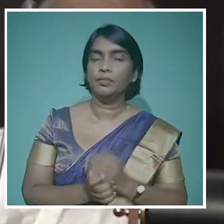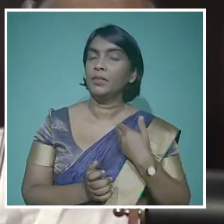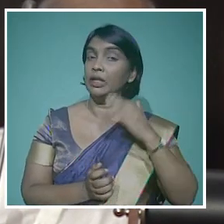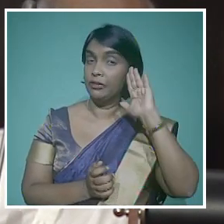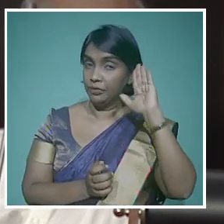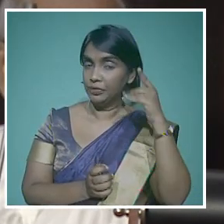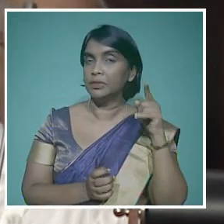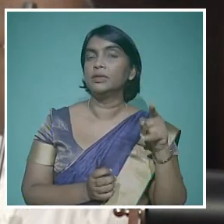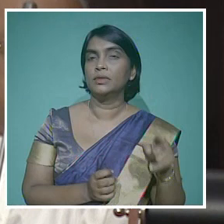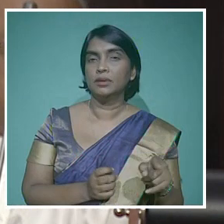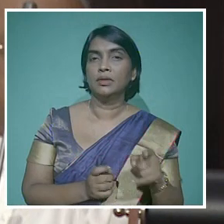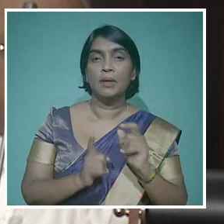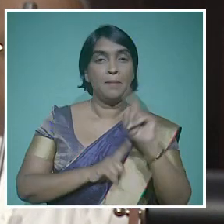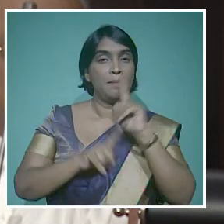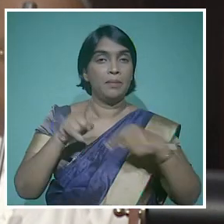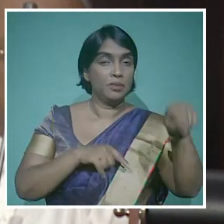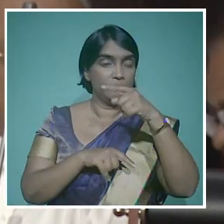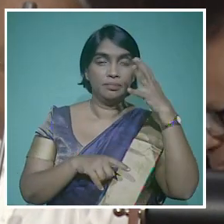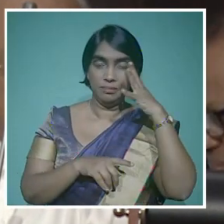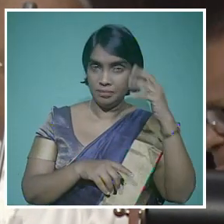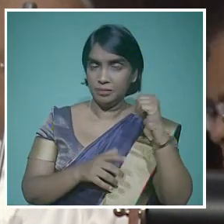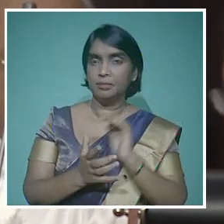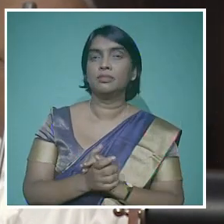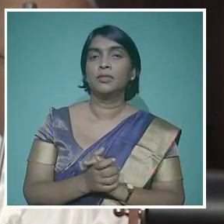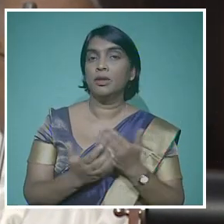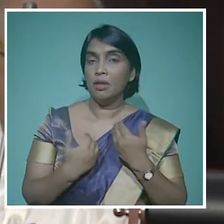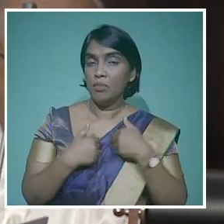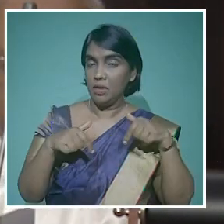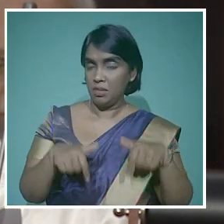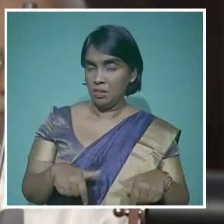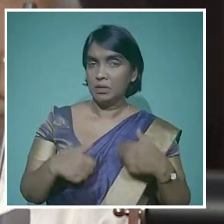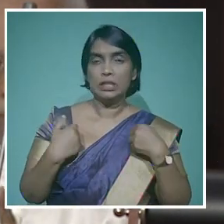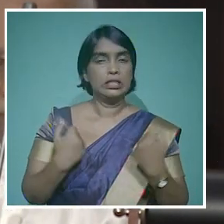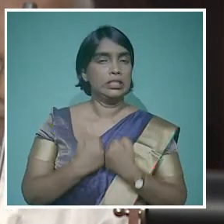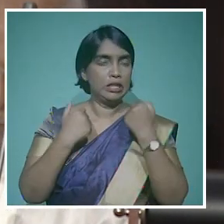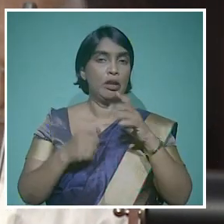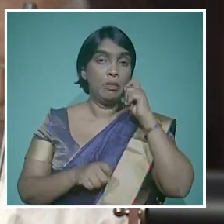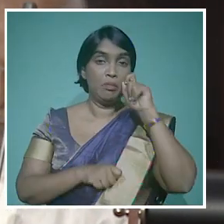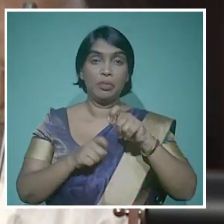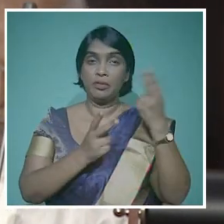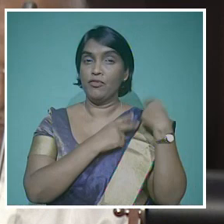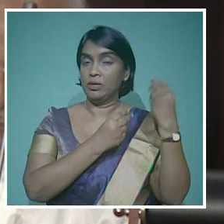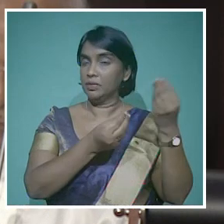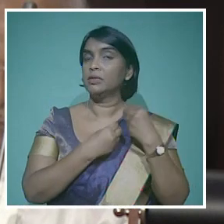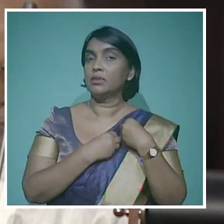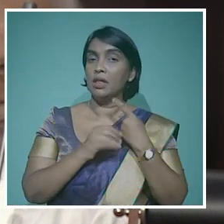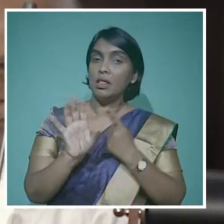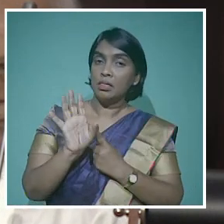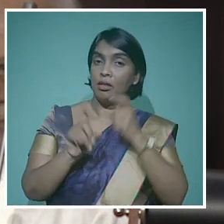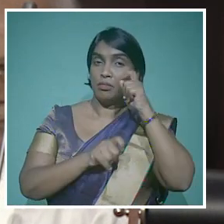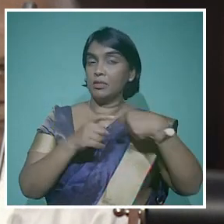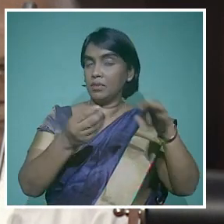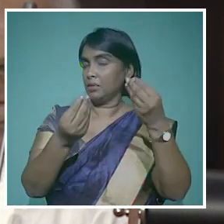විශේෂයෙන්ම මේ සභාව මතක තියාගන්න ඕනේ අපිට අද අභියෝගයක් ජනතාව දීලා තියෙනවා. තරුණ පරපුර